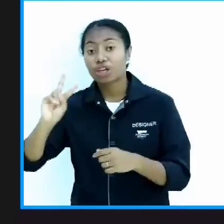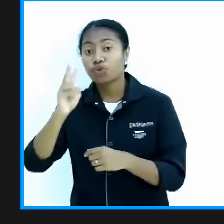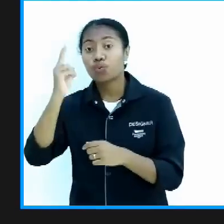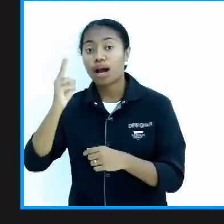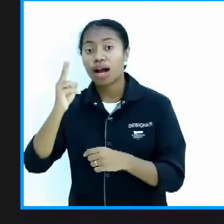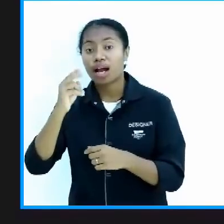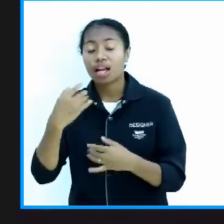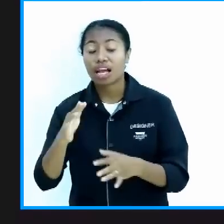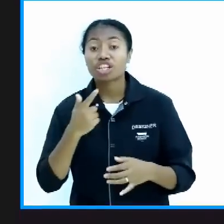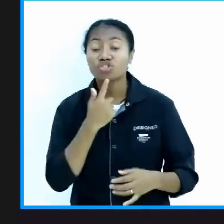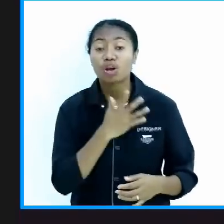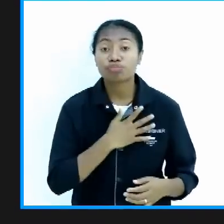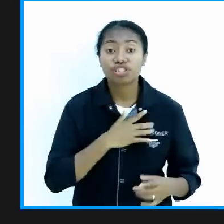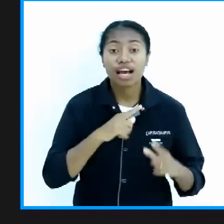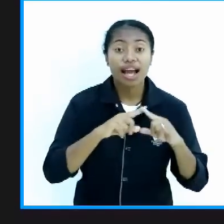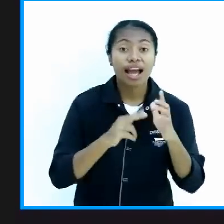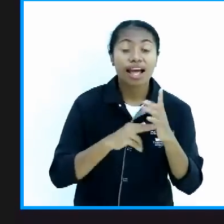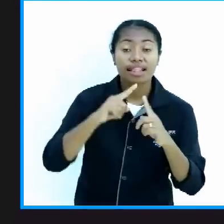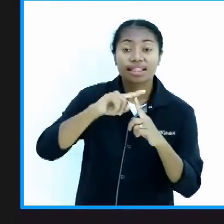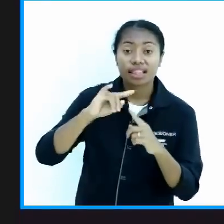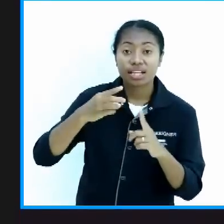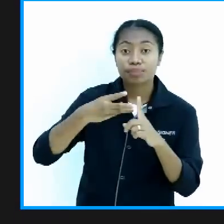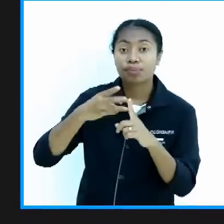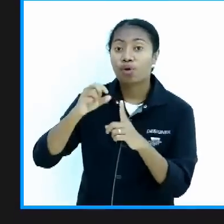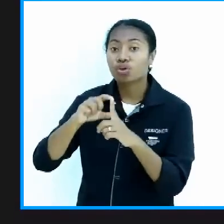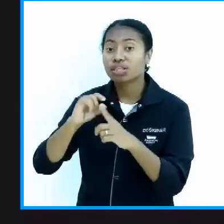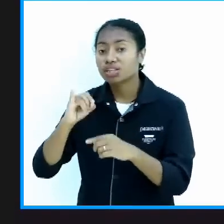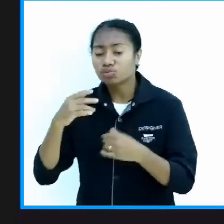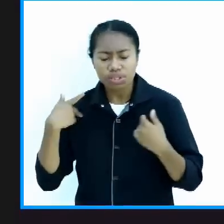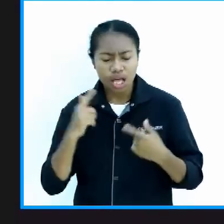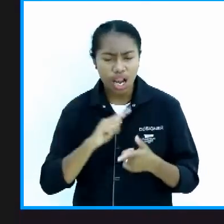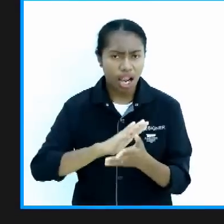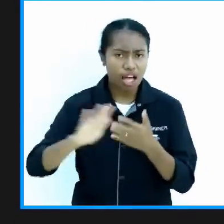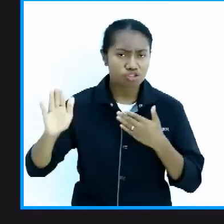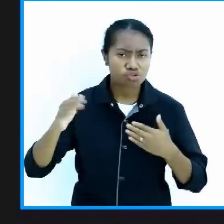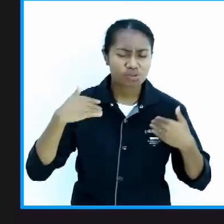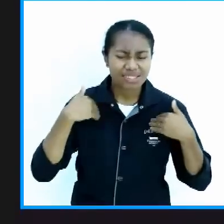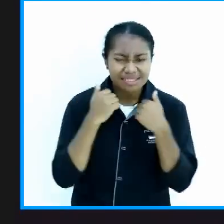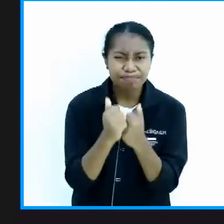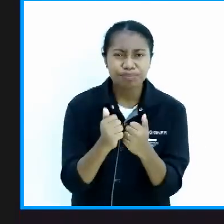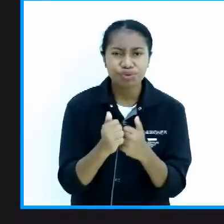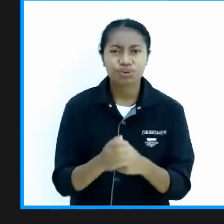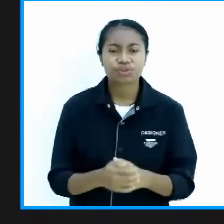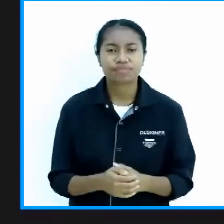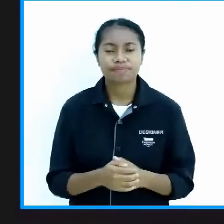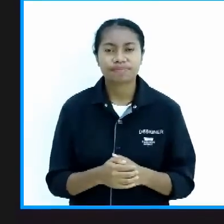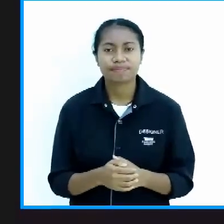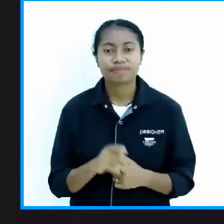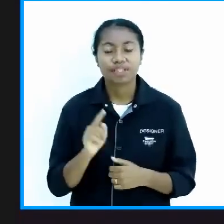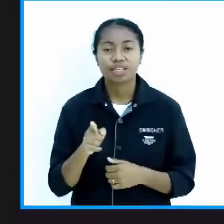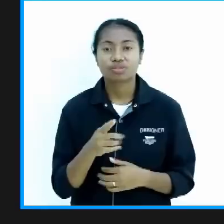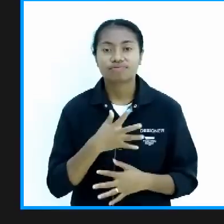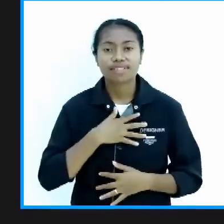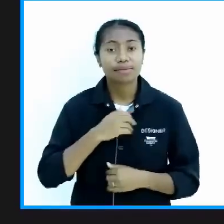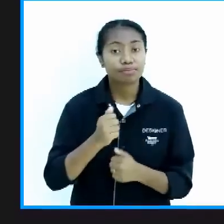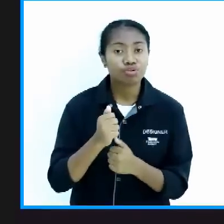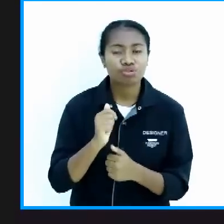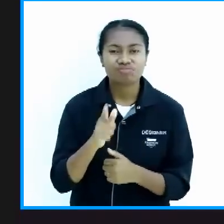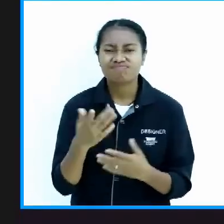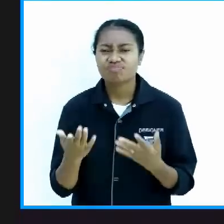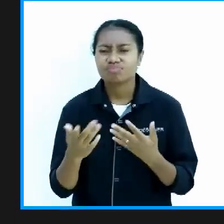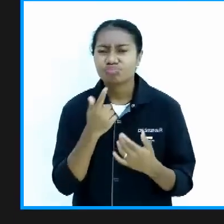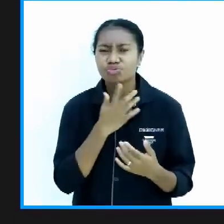sudah punya antibodi, maka yang di bawah yang bagian vaksin itu dia langsung sembuh. Sedangkan yang di atas itu dia masih bisa ada kemungkinan